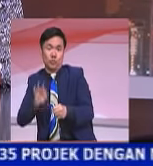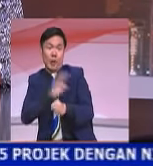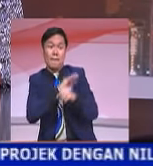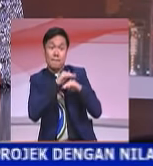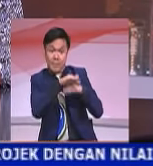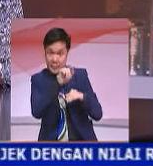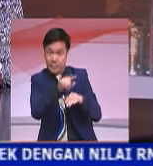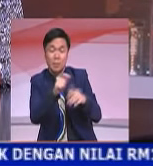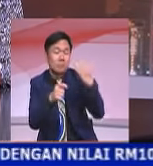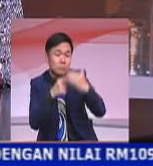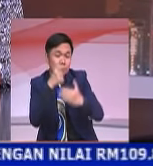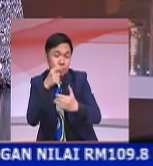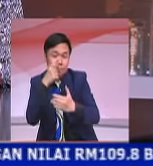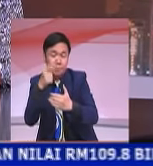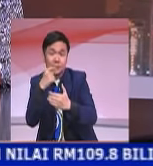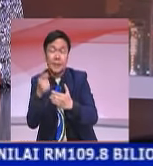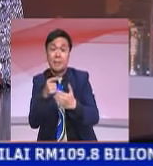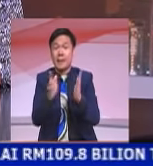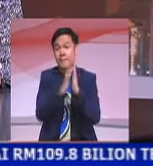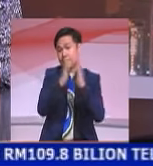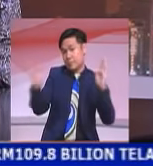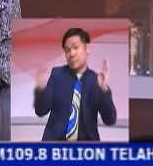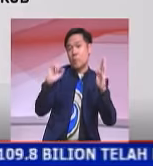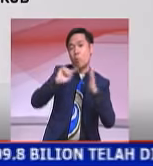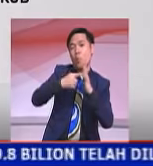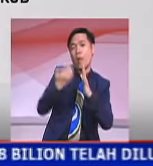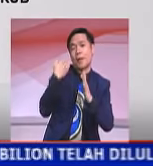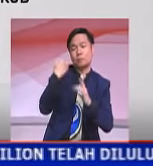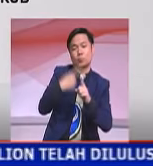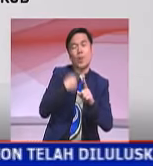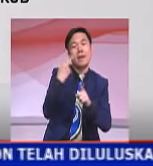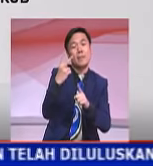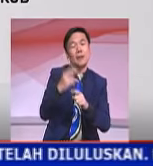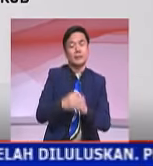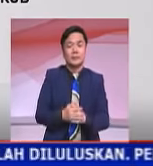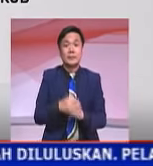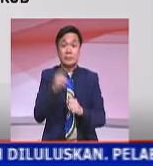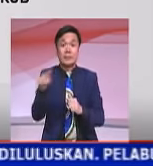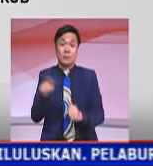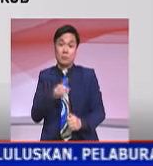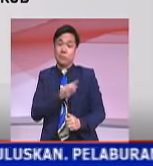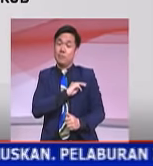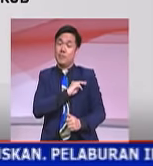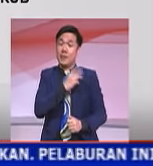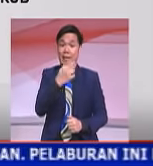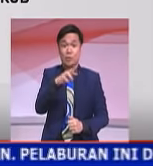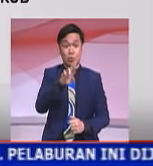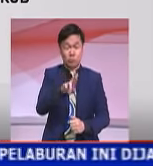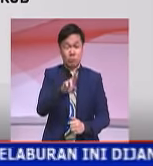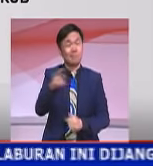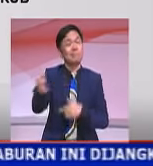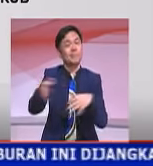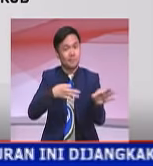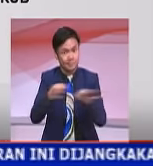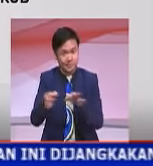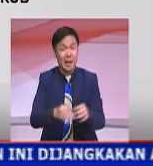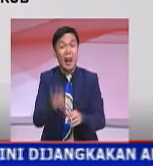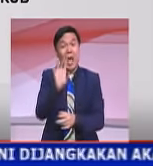menjalani ujian saringan bagi tempoh berkenaan. Jelasnya semalam, Kementerian Sumber Manusia memaklumkan